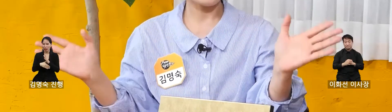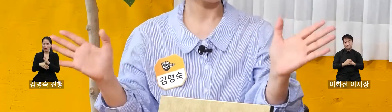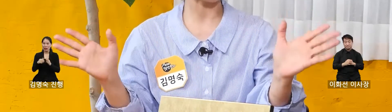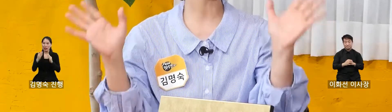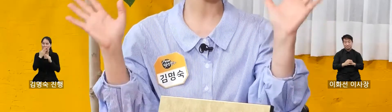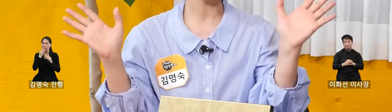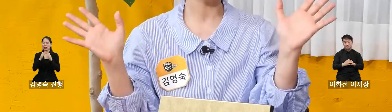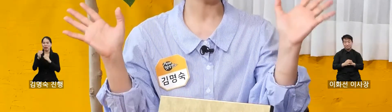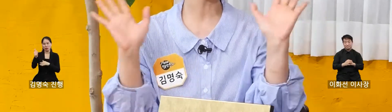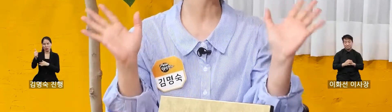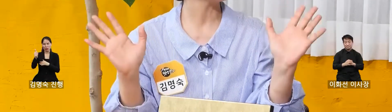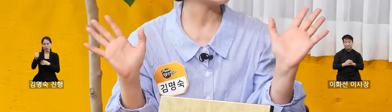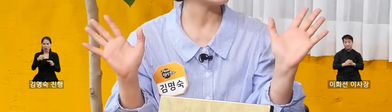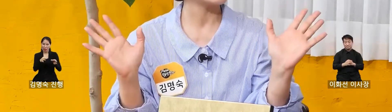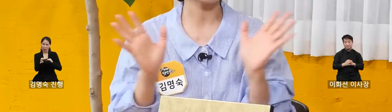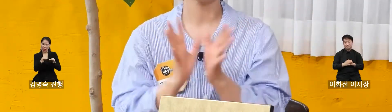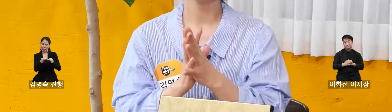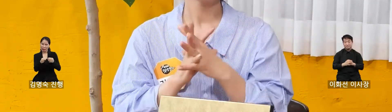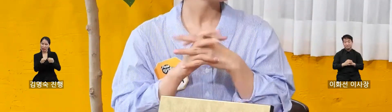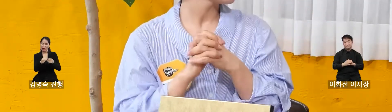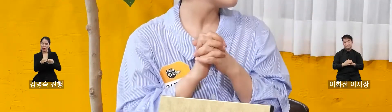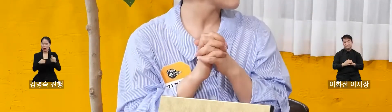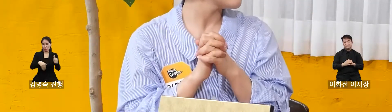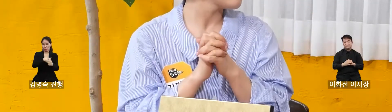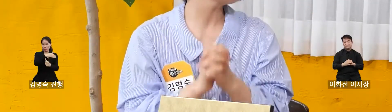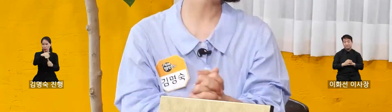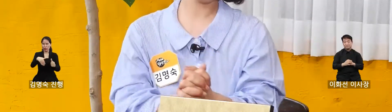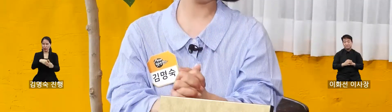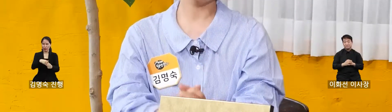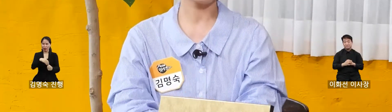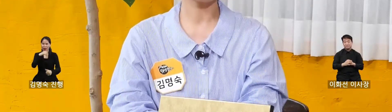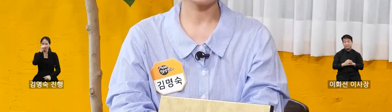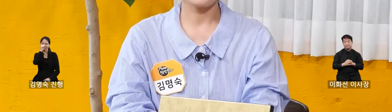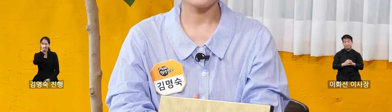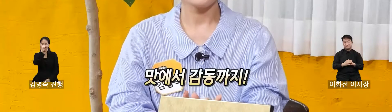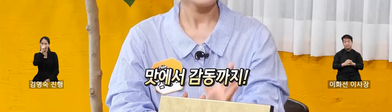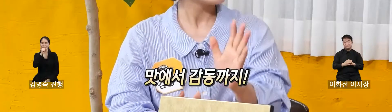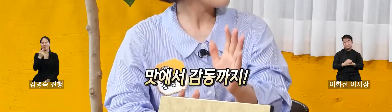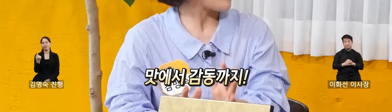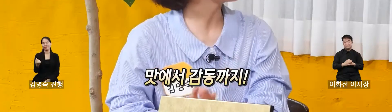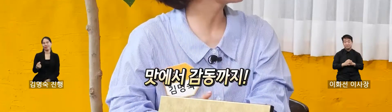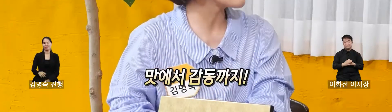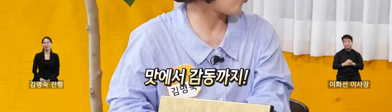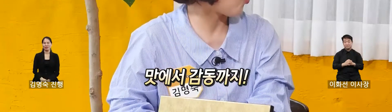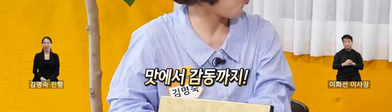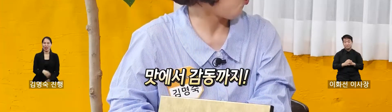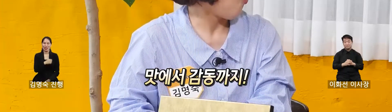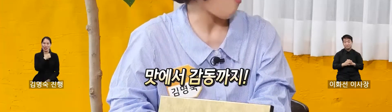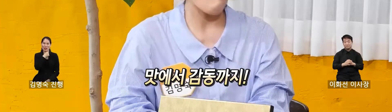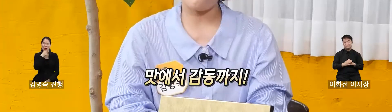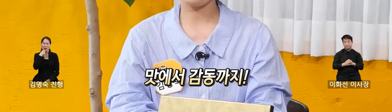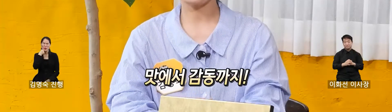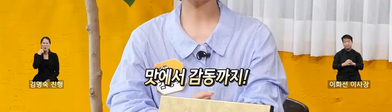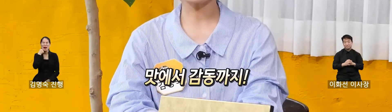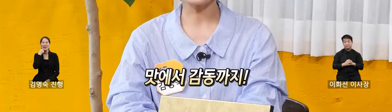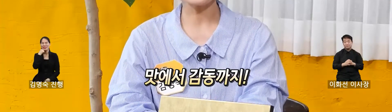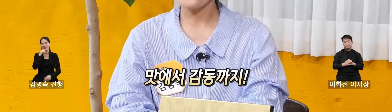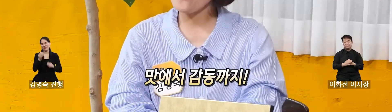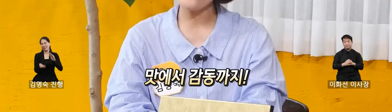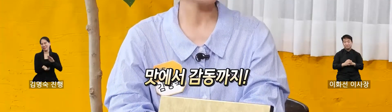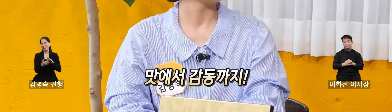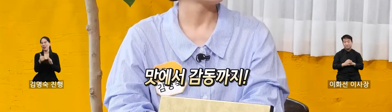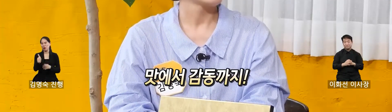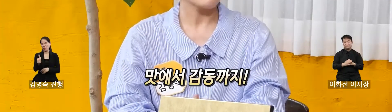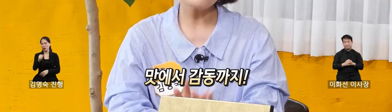요 가게 이 분위기가 일단은 좋죠. 너무 기분 좋았고요. 네. 또 맛에서도 아,